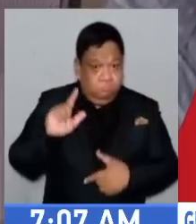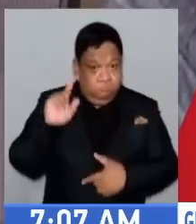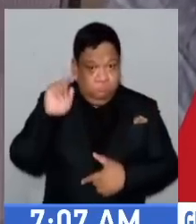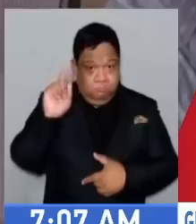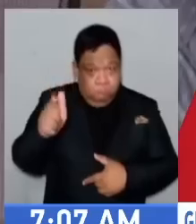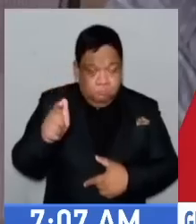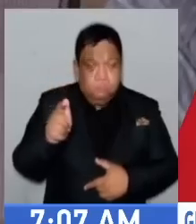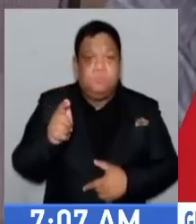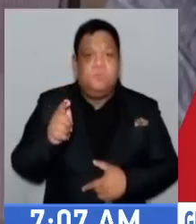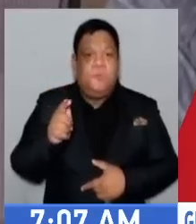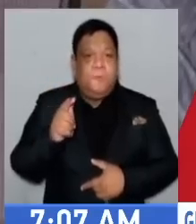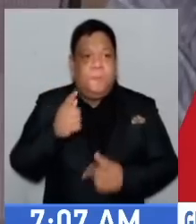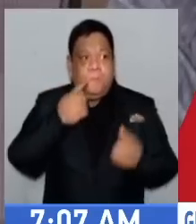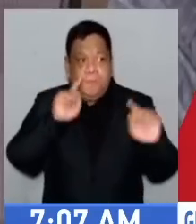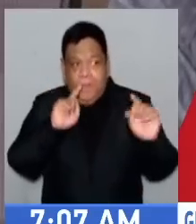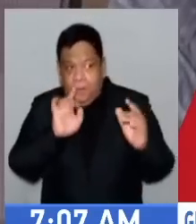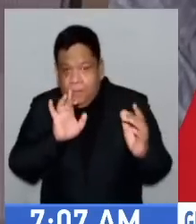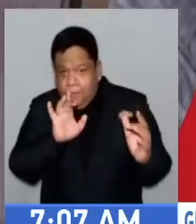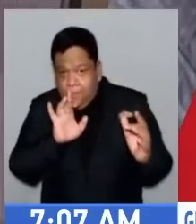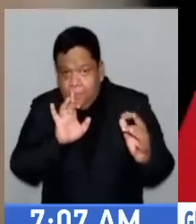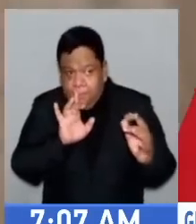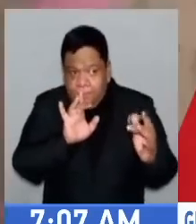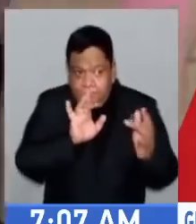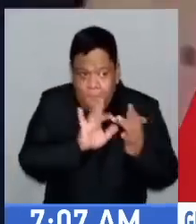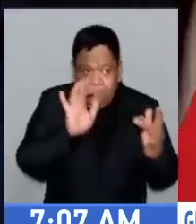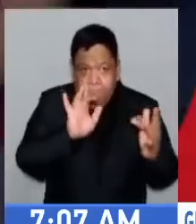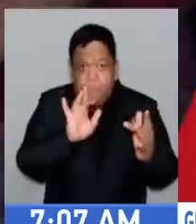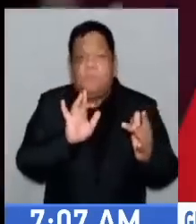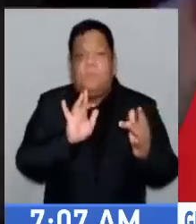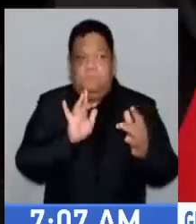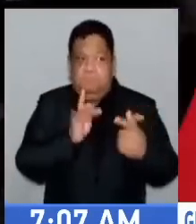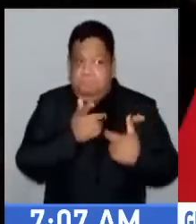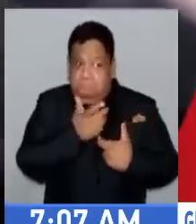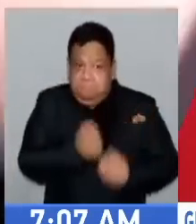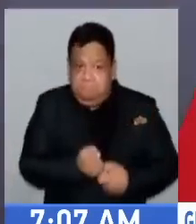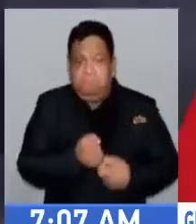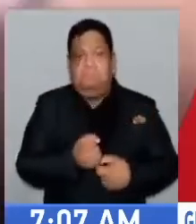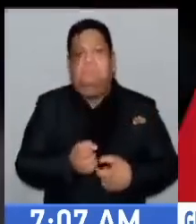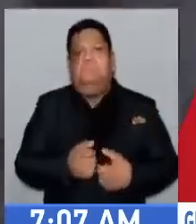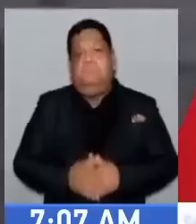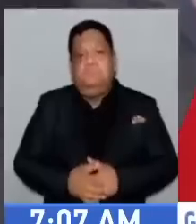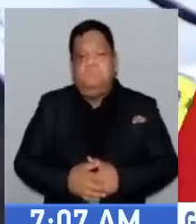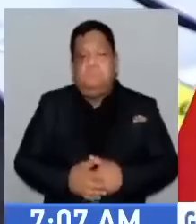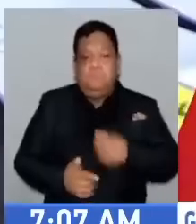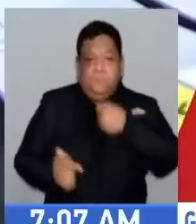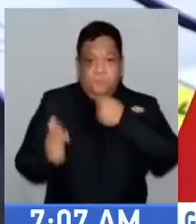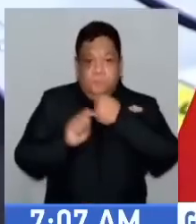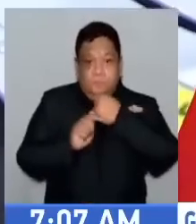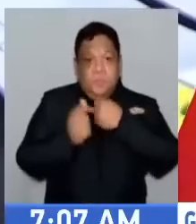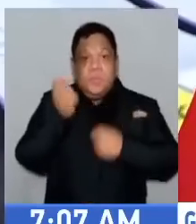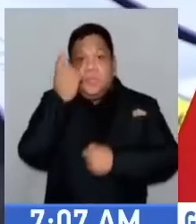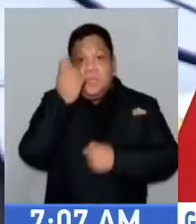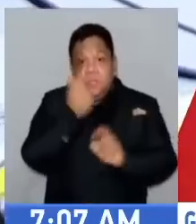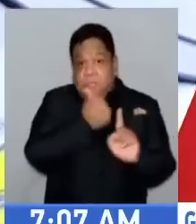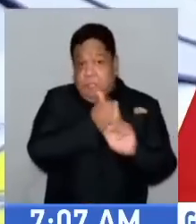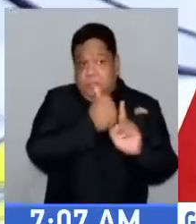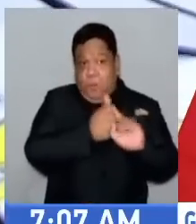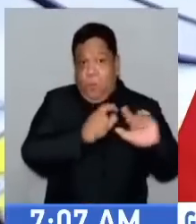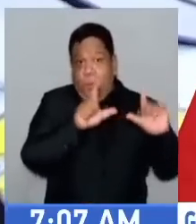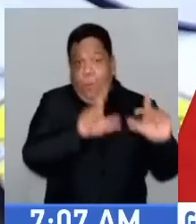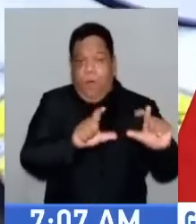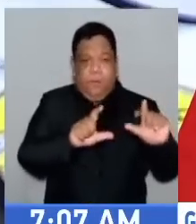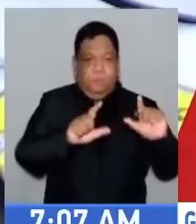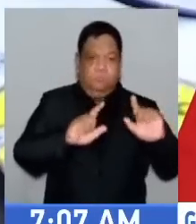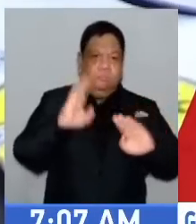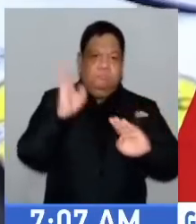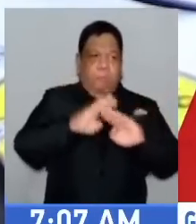makakonek kami and mapagkatiwalaan. Ikalawa sa listahan ng mga wanted drug personality ng QCPD si Torres. Tatlong beses